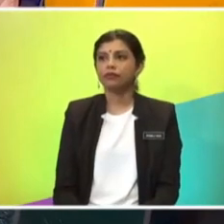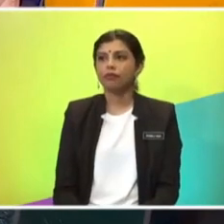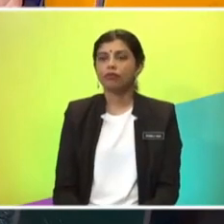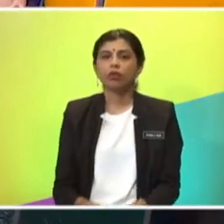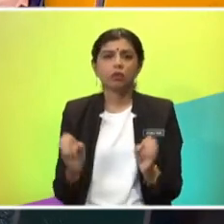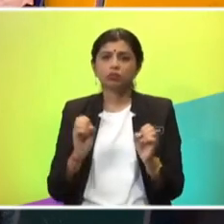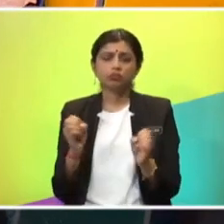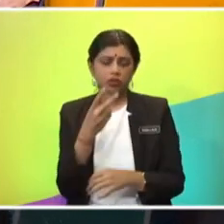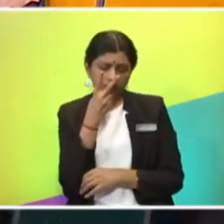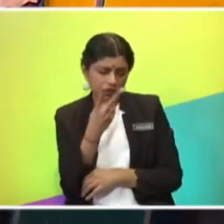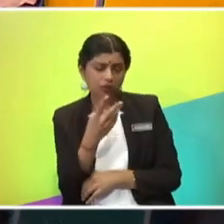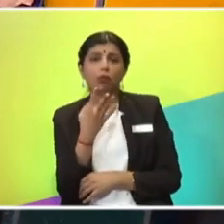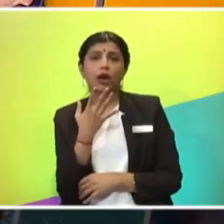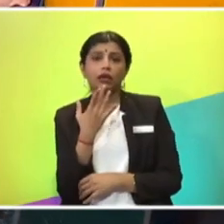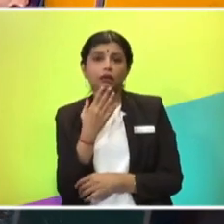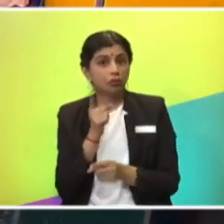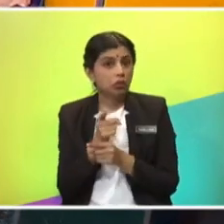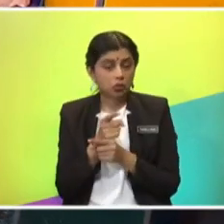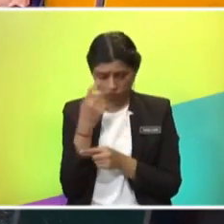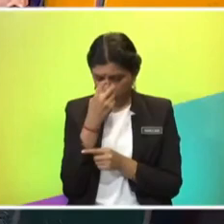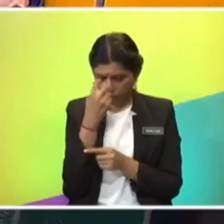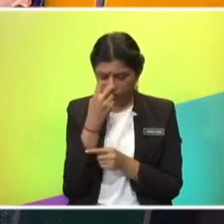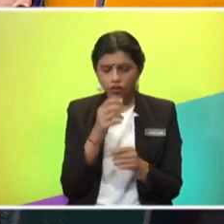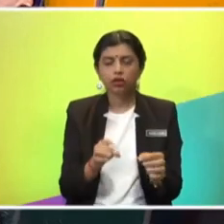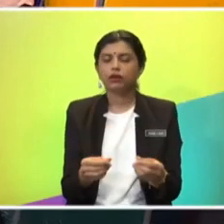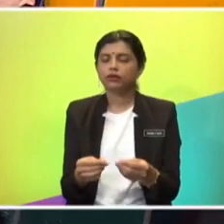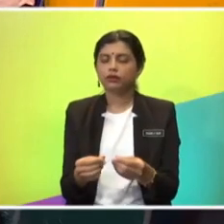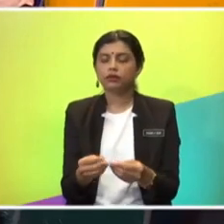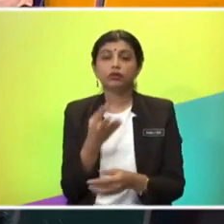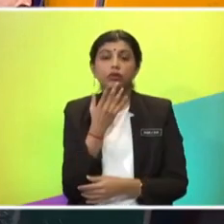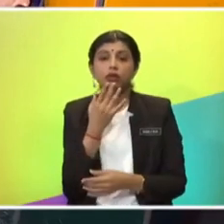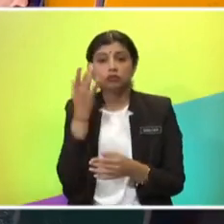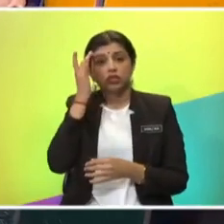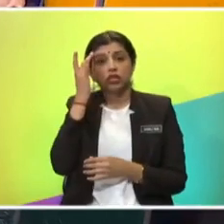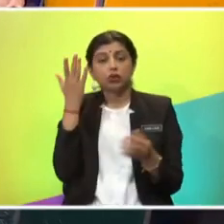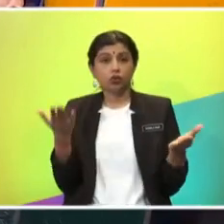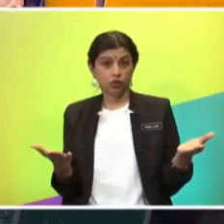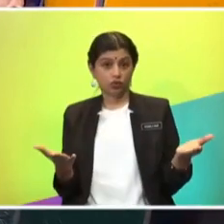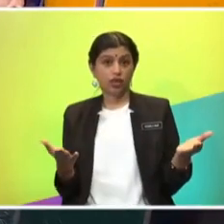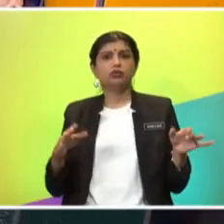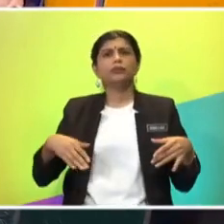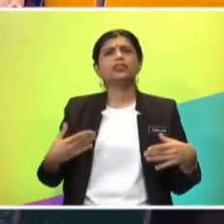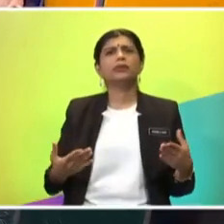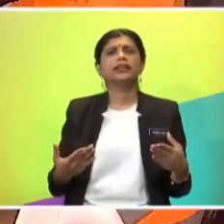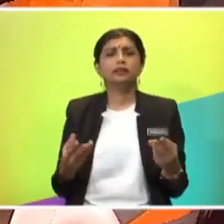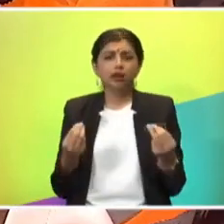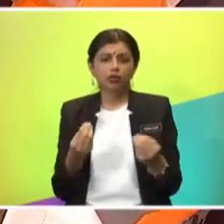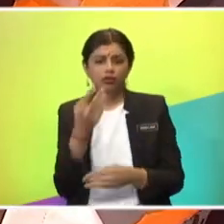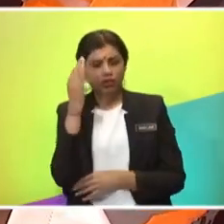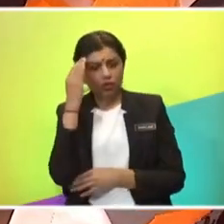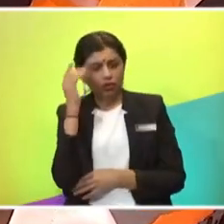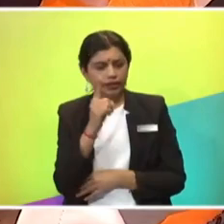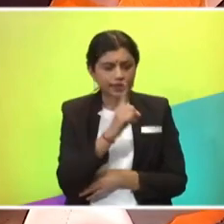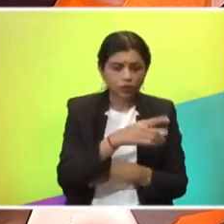tidak dapat melihat warna. Okey. Jadi kita gunakan satu peralatan ini dinamakan sebagai cash test.